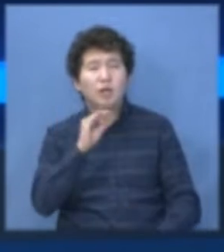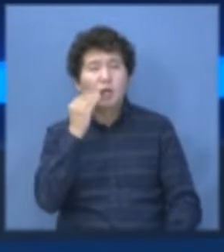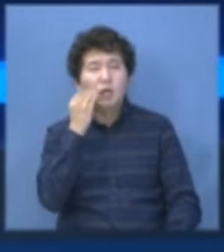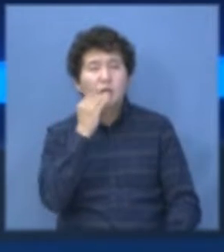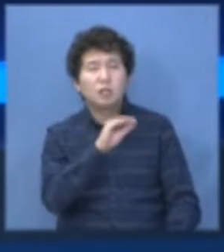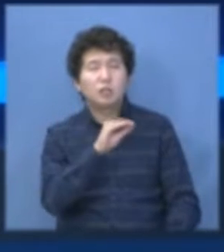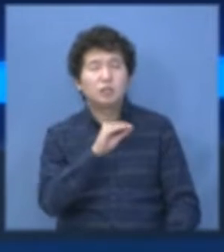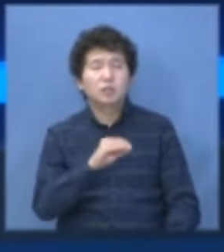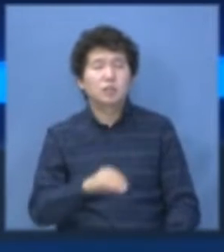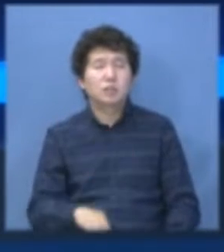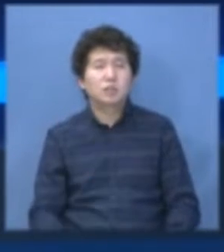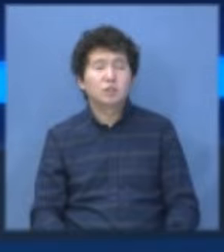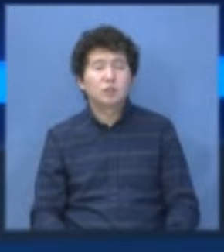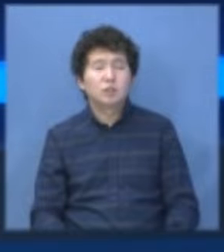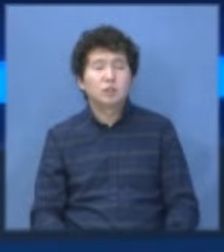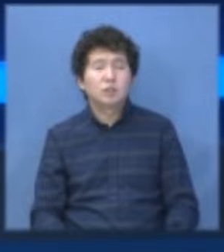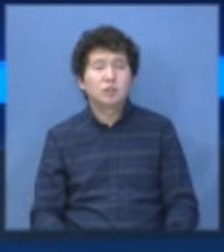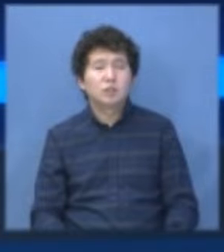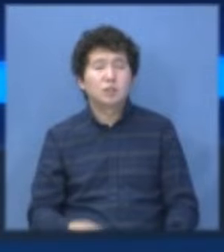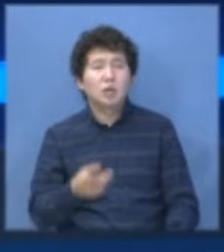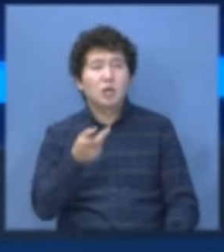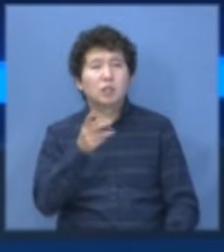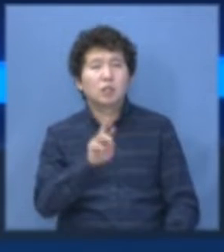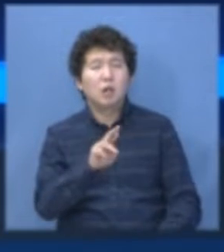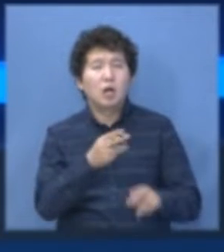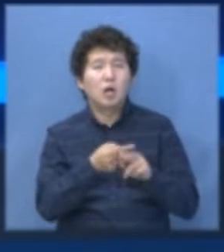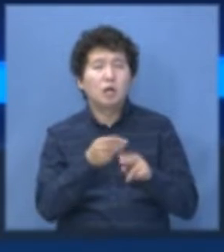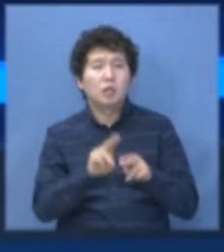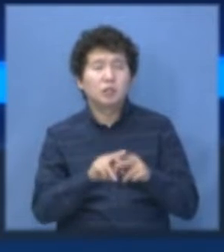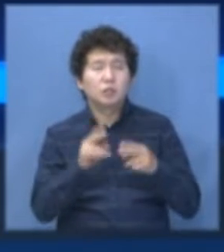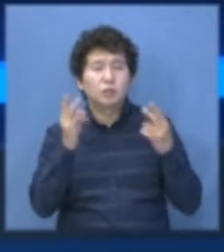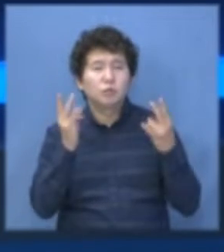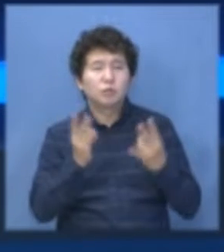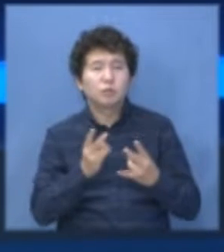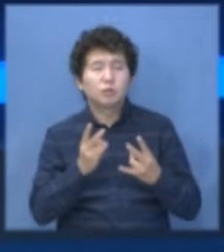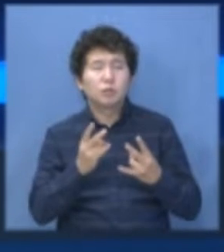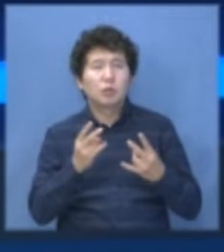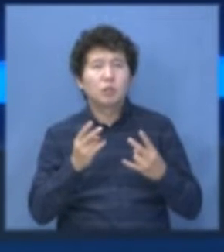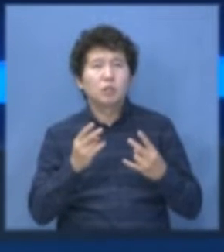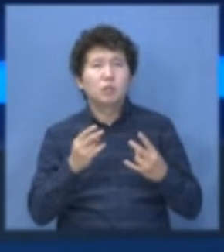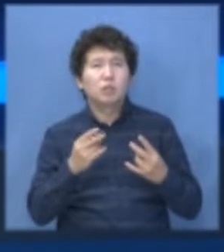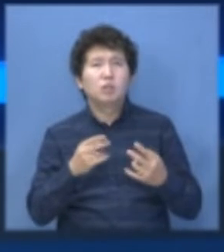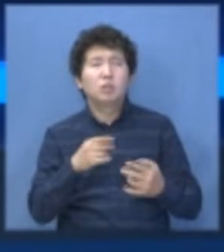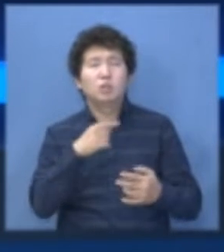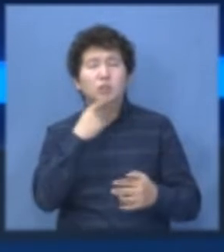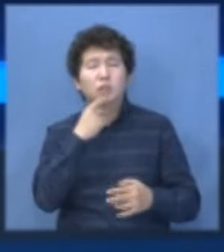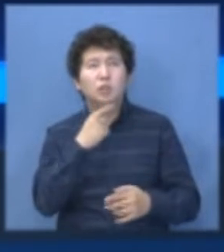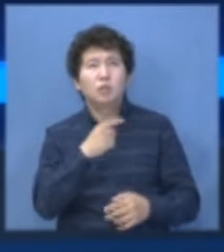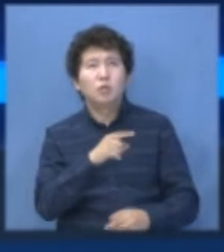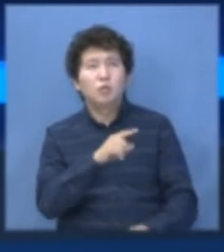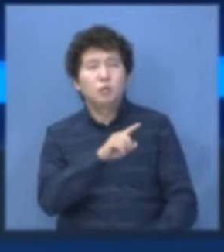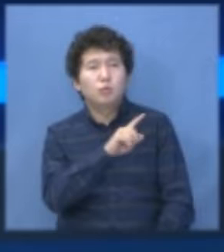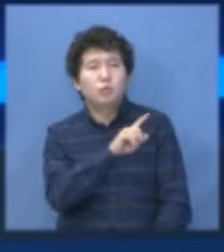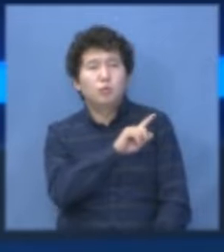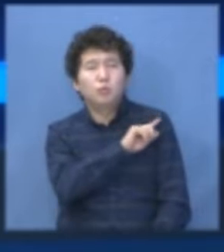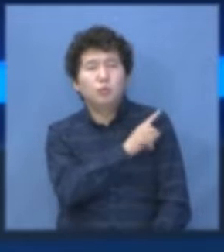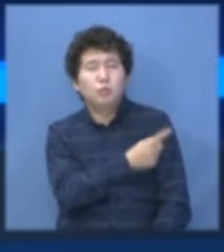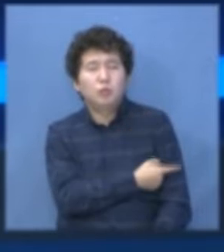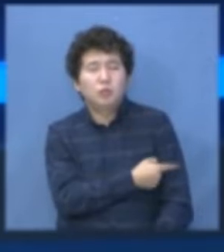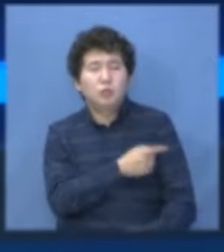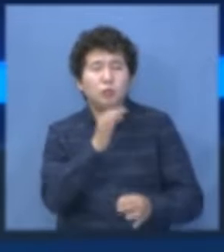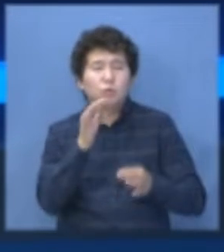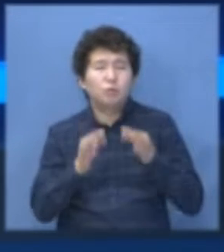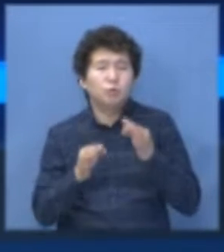отправления правосудия. Для этого требуется срочное обновление и оздоровление судейского корпуса, реформа судебной системы.